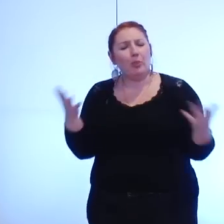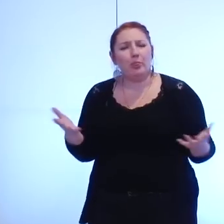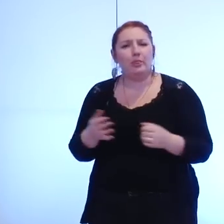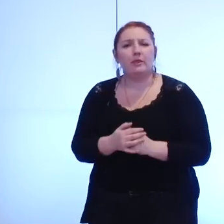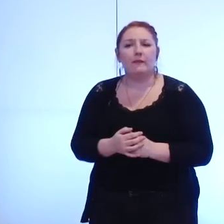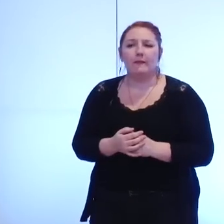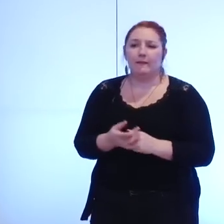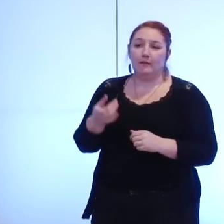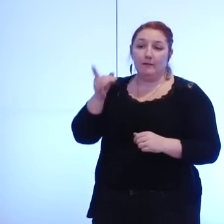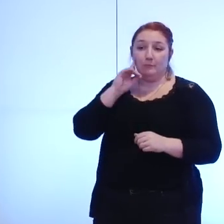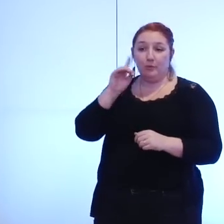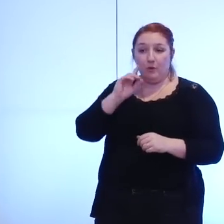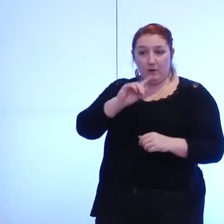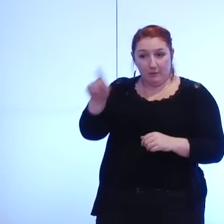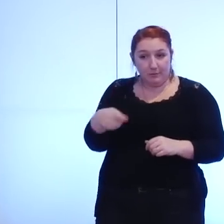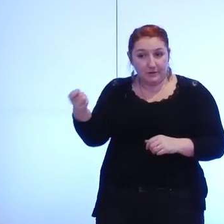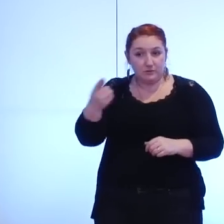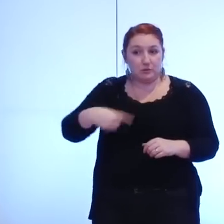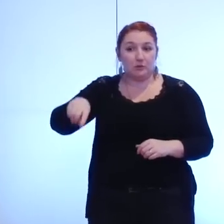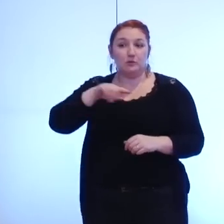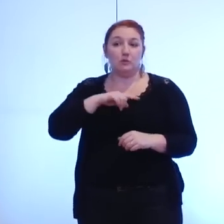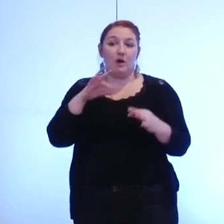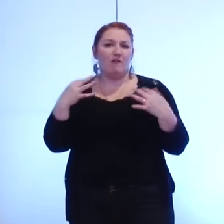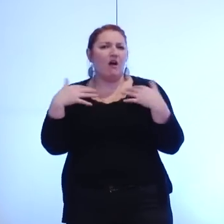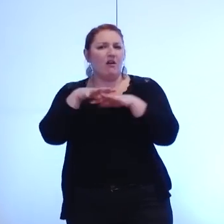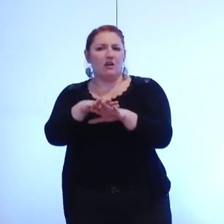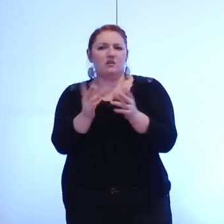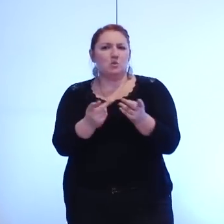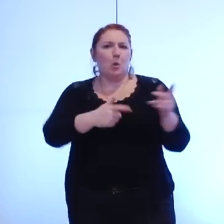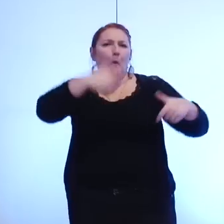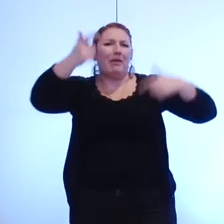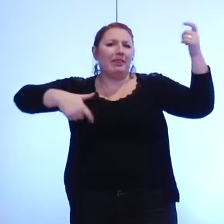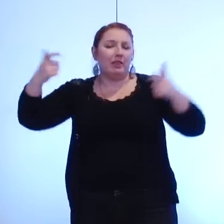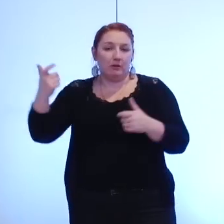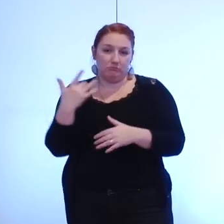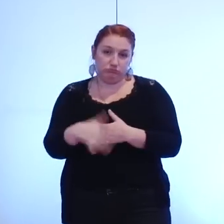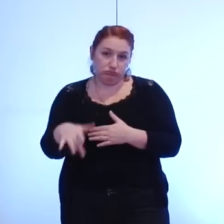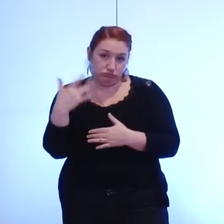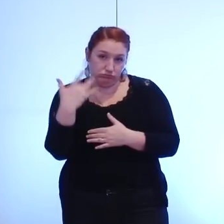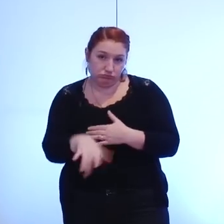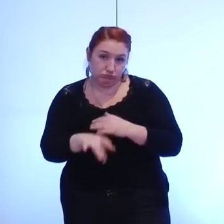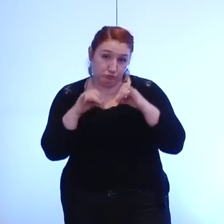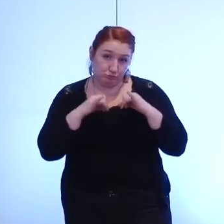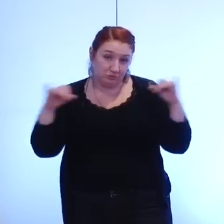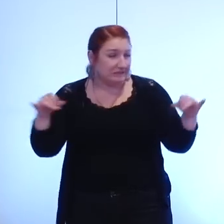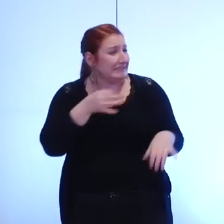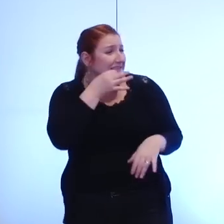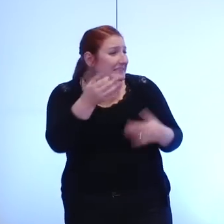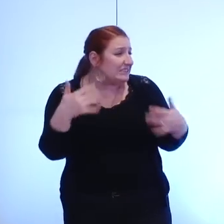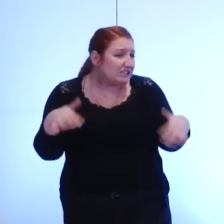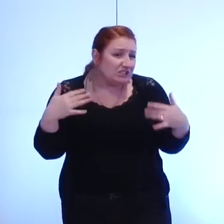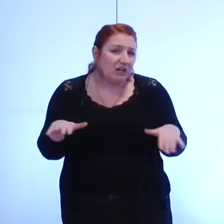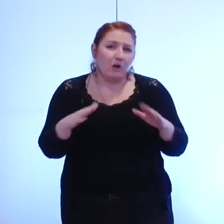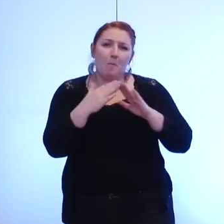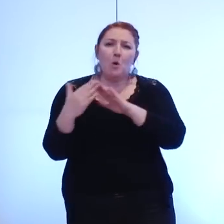certes nous sommes très en retard en termes d'intégration urbaine ça a été dit avec l'arrivée récente d'une communauté de